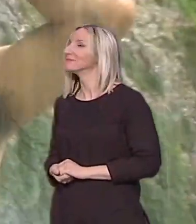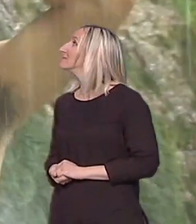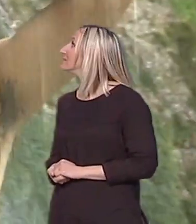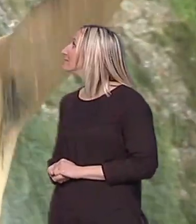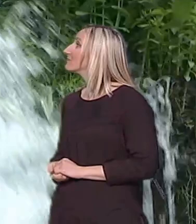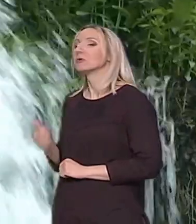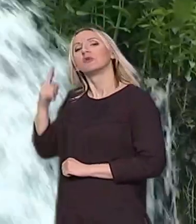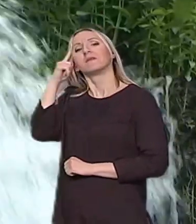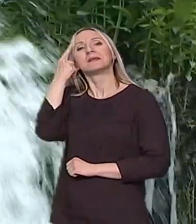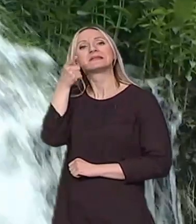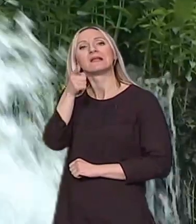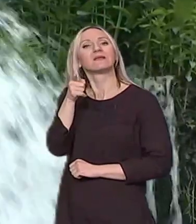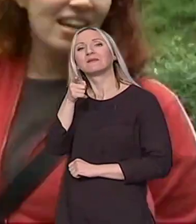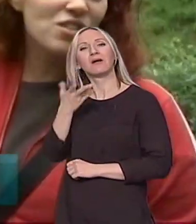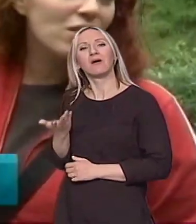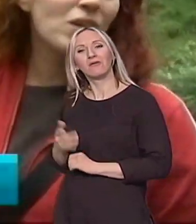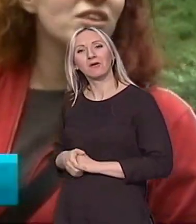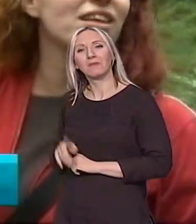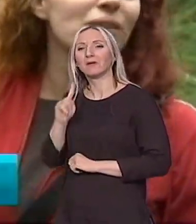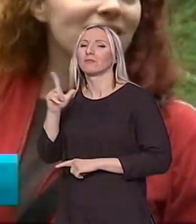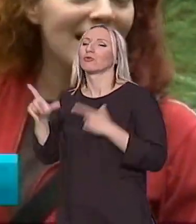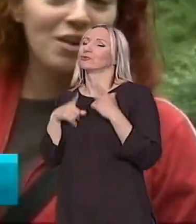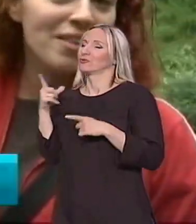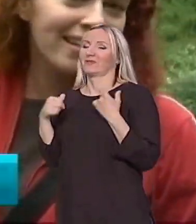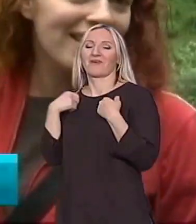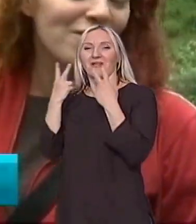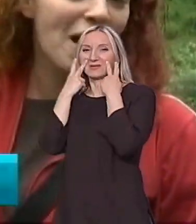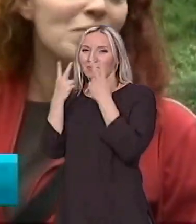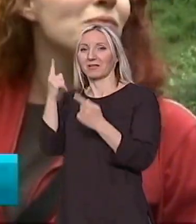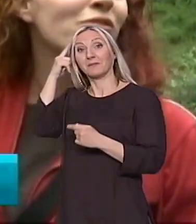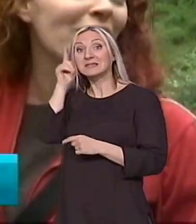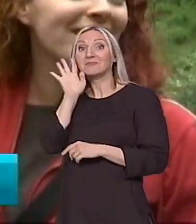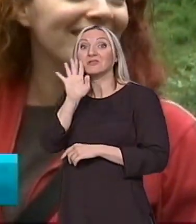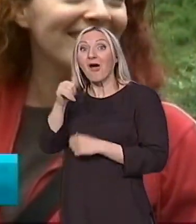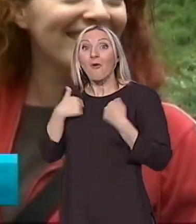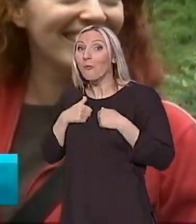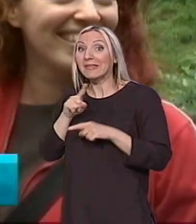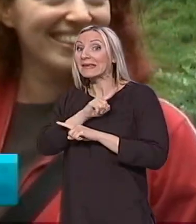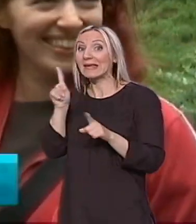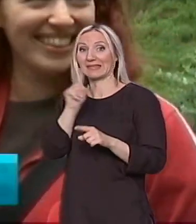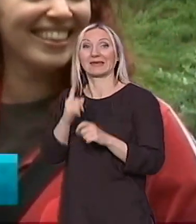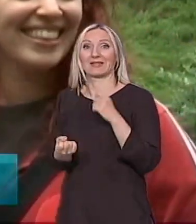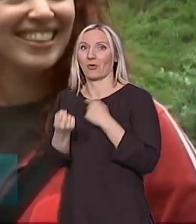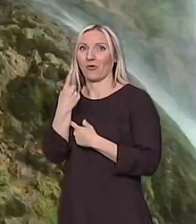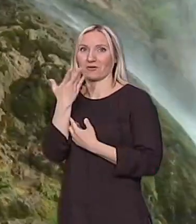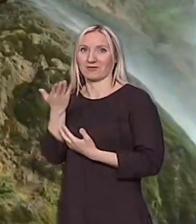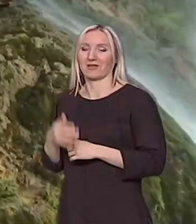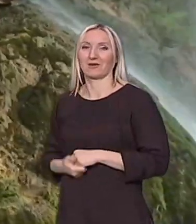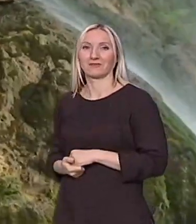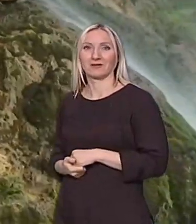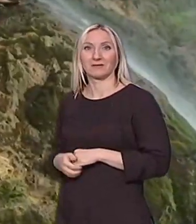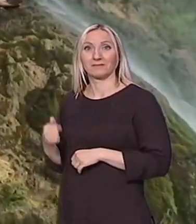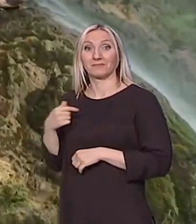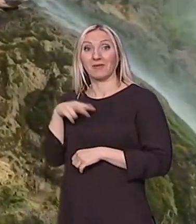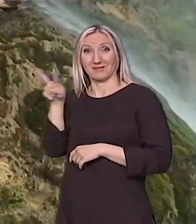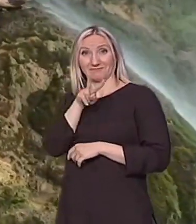Šta vi mislite o ovom performansu? Uživala sam gledajući. Mislim da se ovako nešto ovde nikada nije dogodilo. Saznajem da